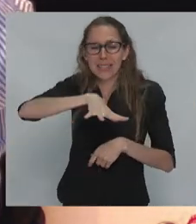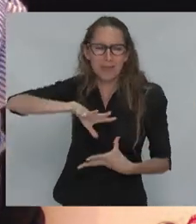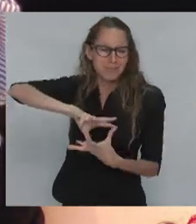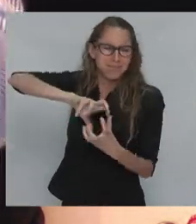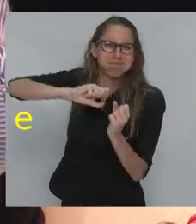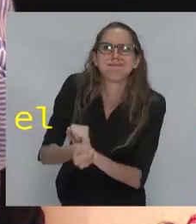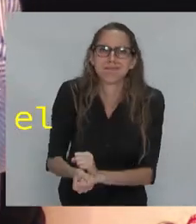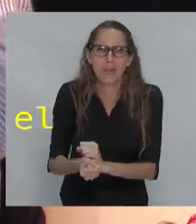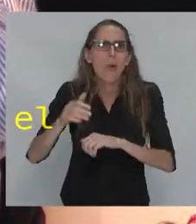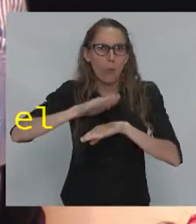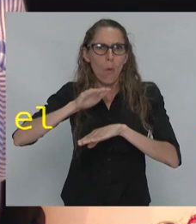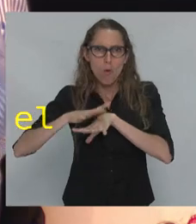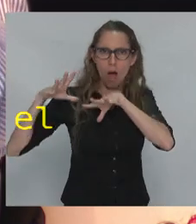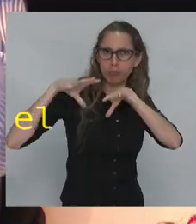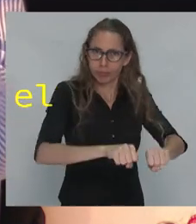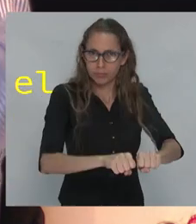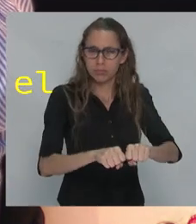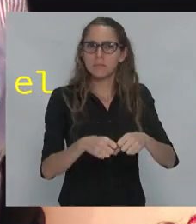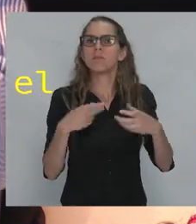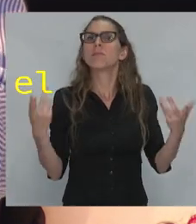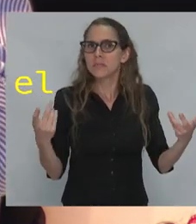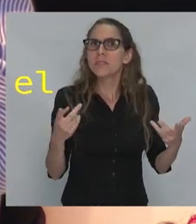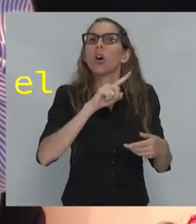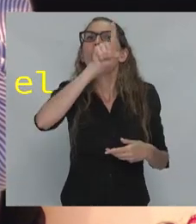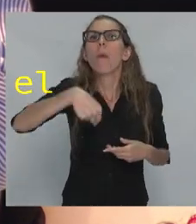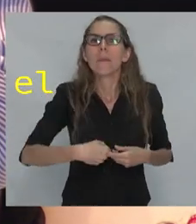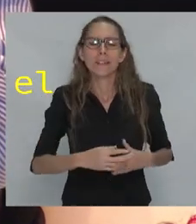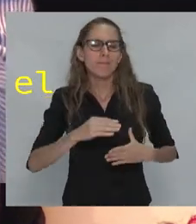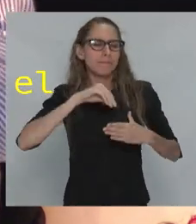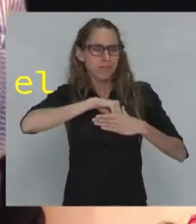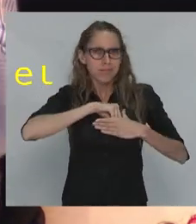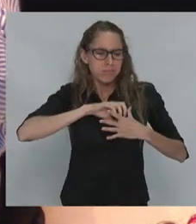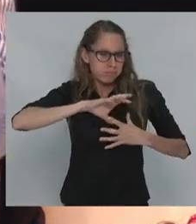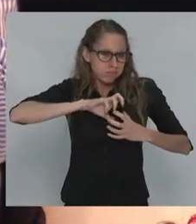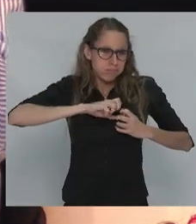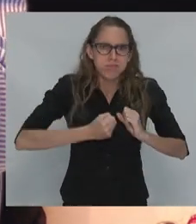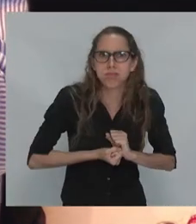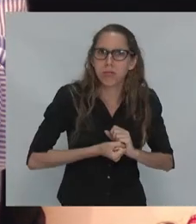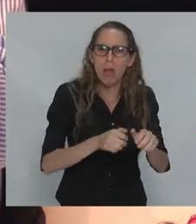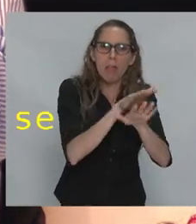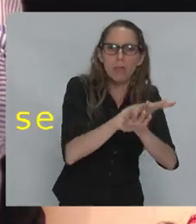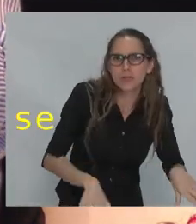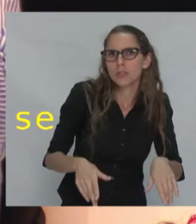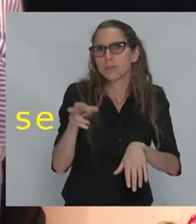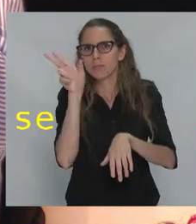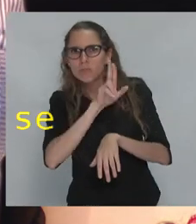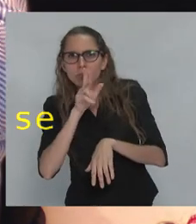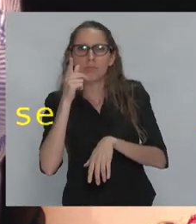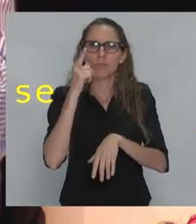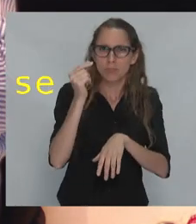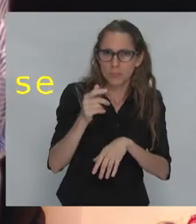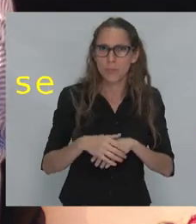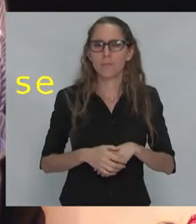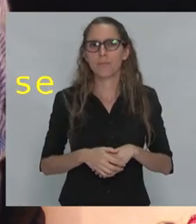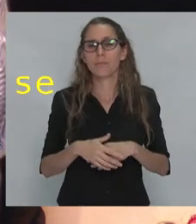personnalités et les cœurs des enfants et des hommes et des femmes. Donc, nous sommes face à une situation,